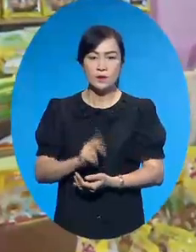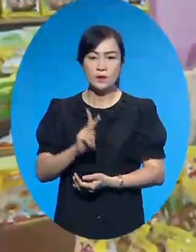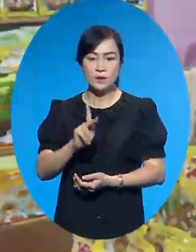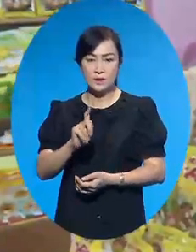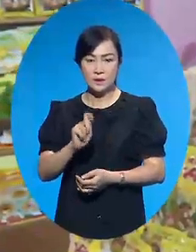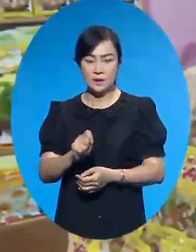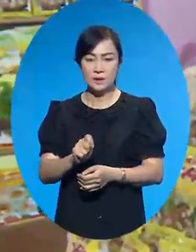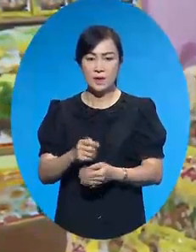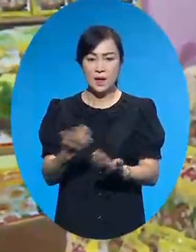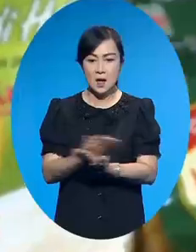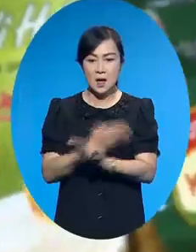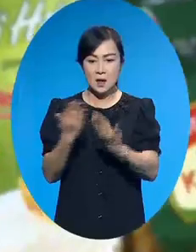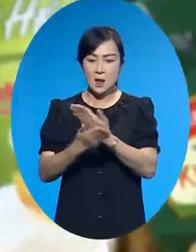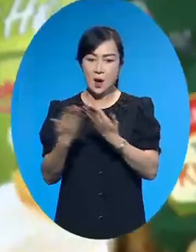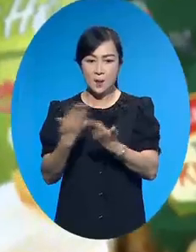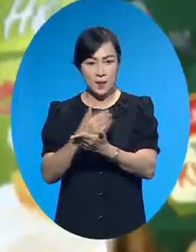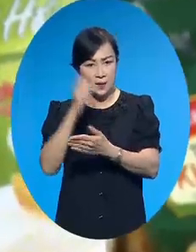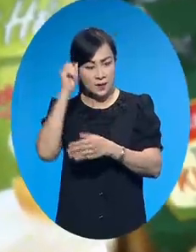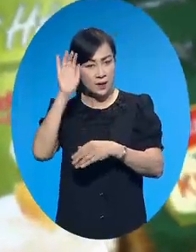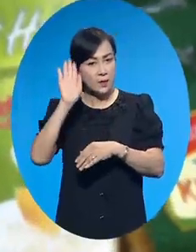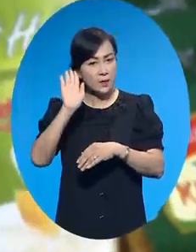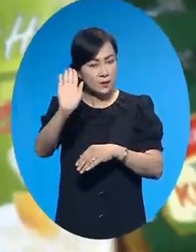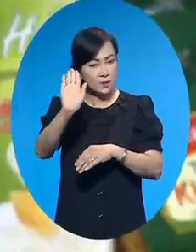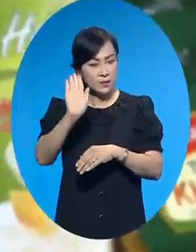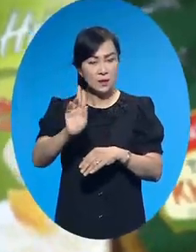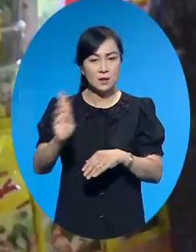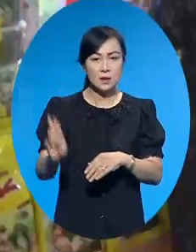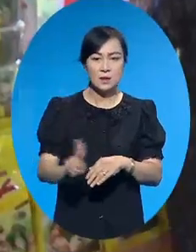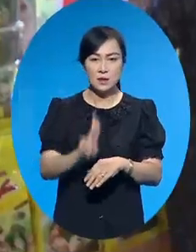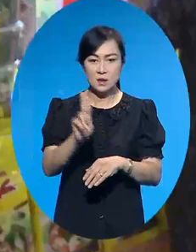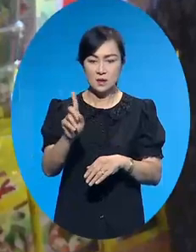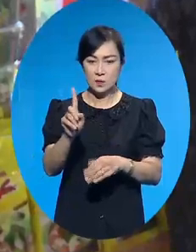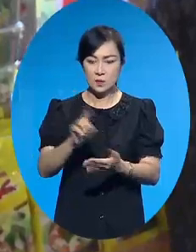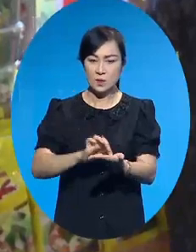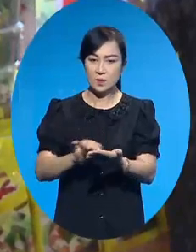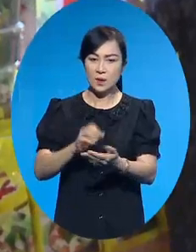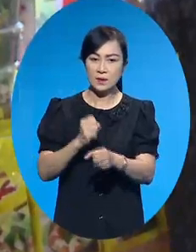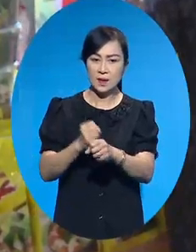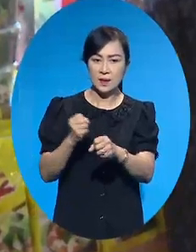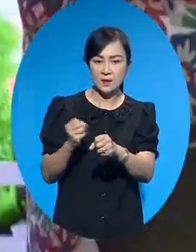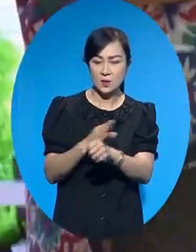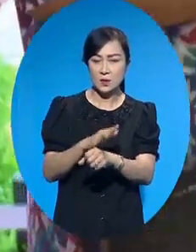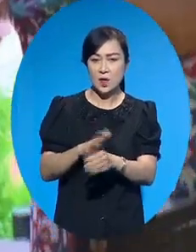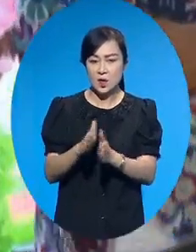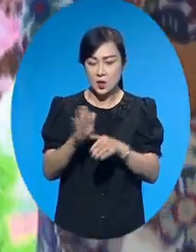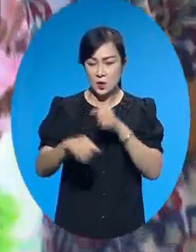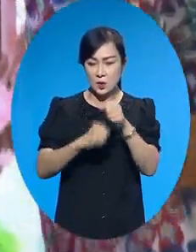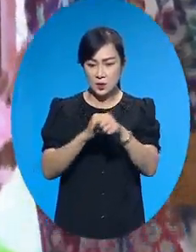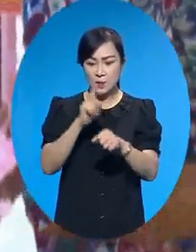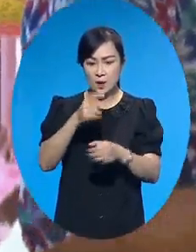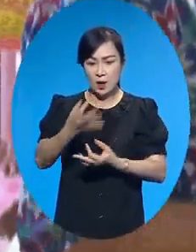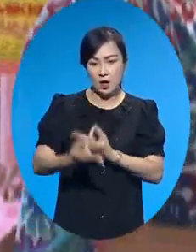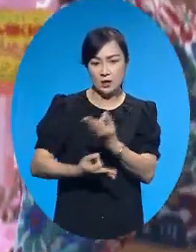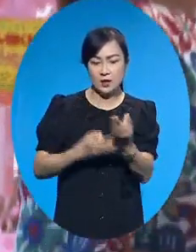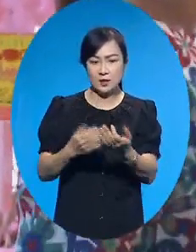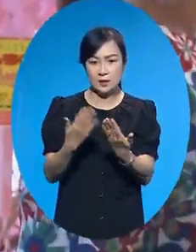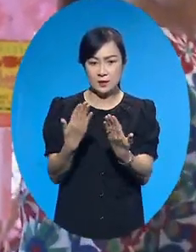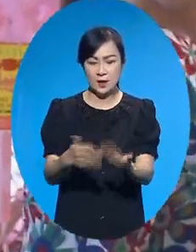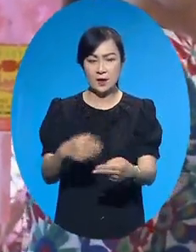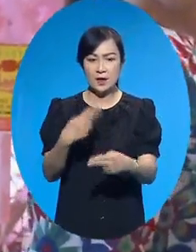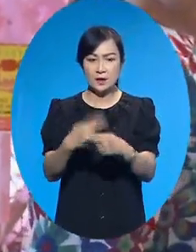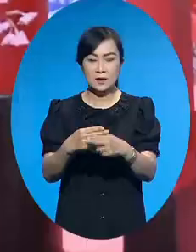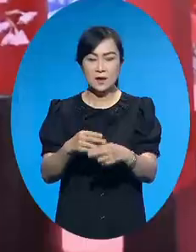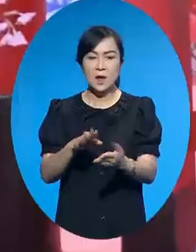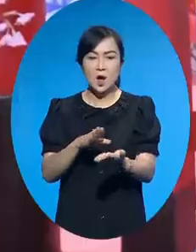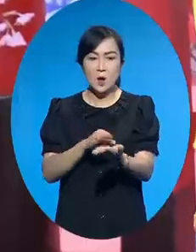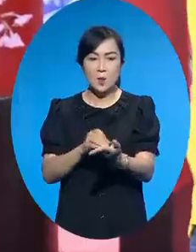Đơn vị không ngừng đổi mới sáng tạo và luôn đi đầu trong việc ứng dụng công nghệ trong sản xuất, nên sau nhiều năm có mặt trên thị trường, đến nay, thương hiệu bột